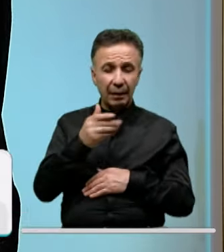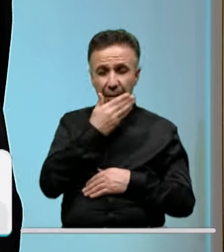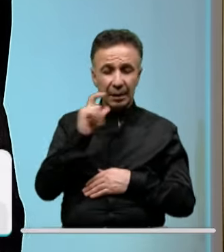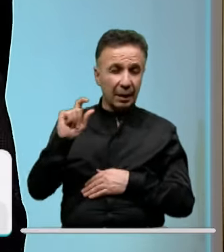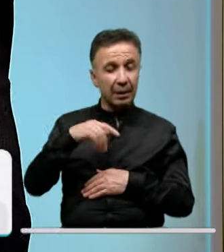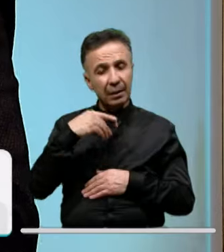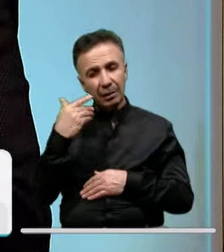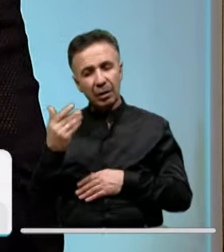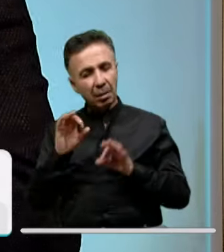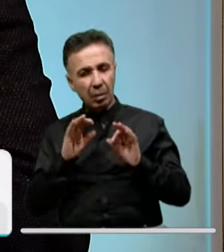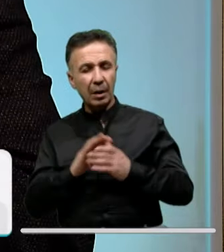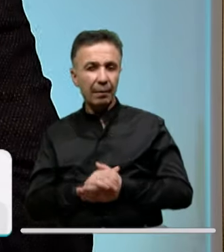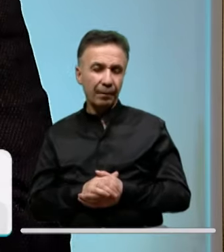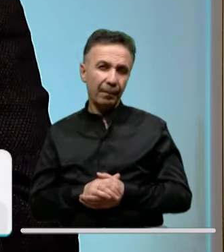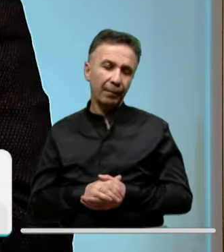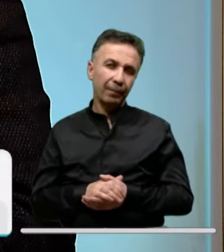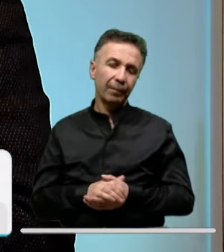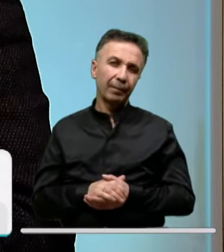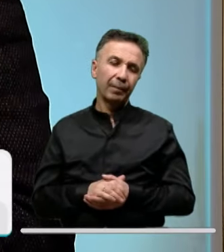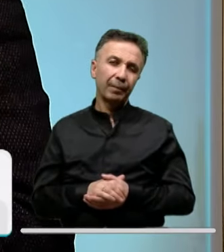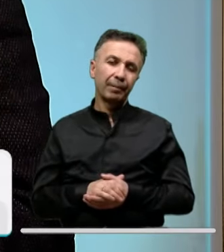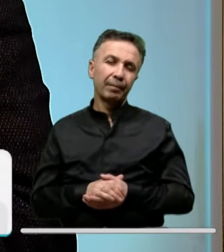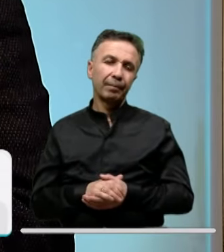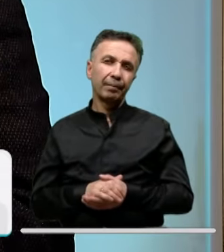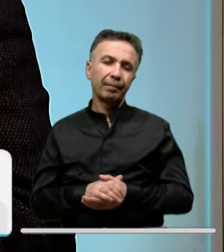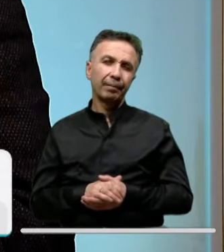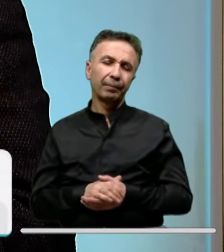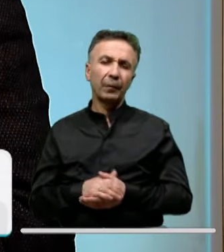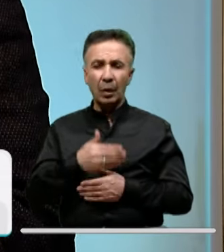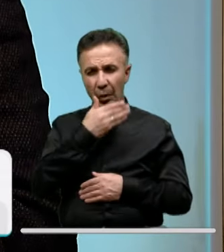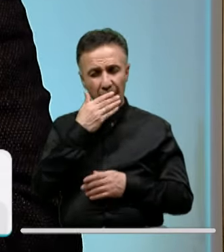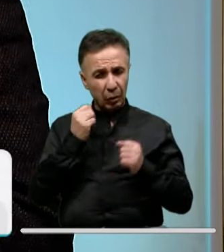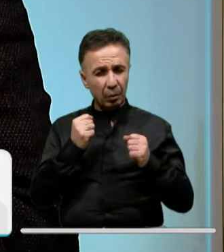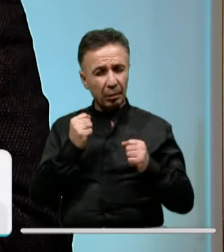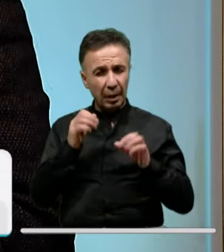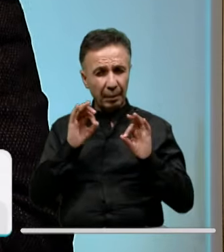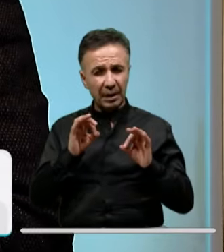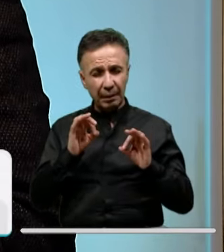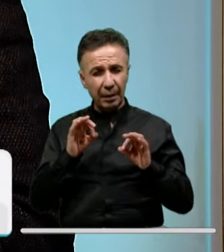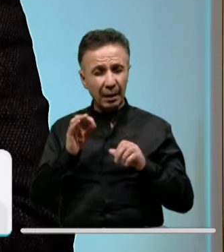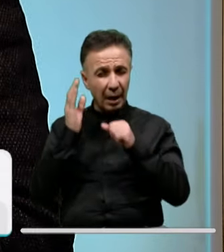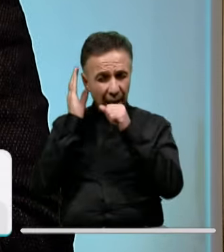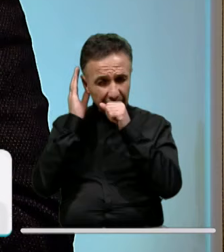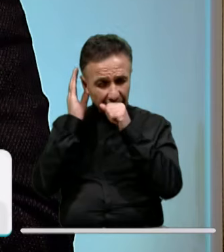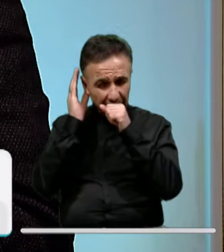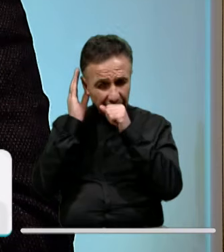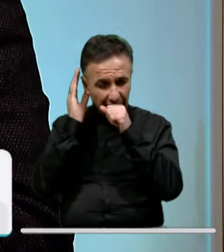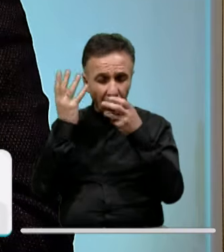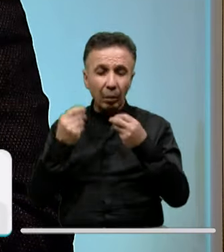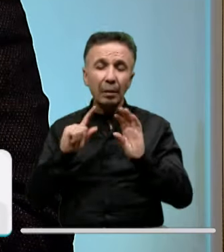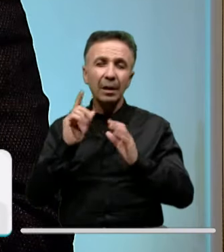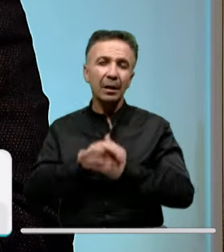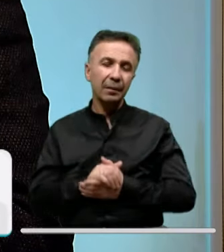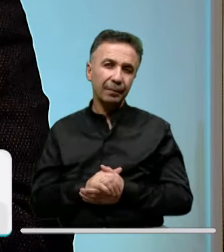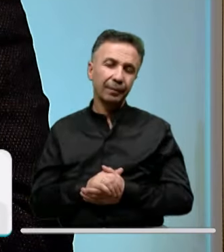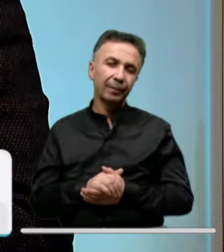böyle. Ha şunu daha hatırlatmak istiyorum seyircilerimize. Oruca başlamak ezanla olmamalı, vakitle olmalı.